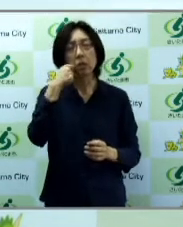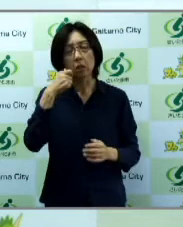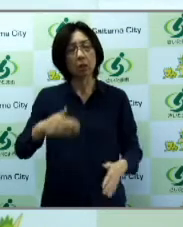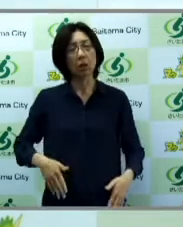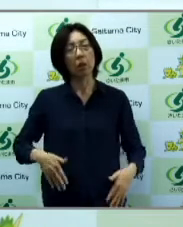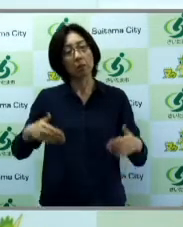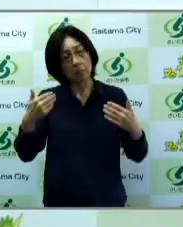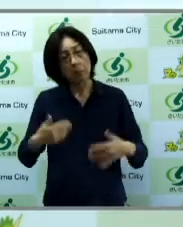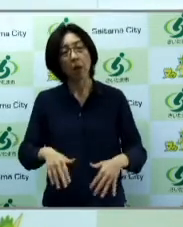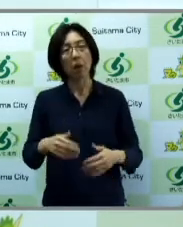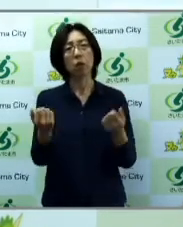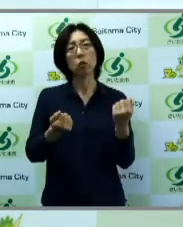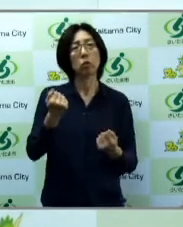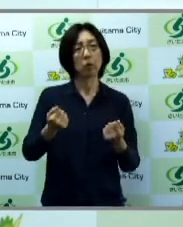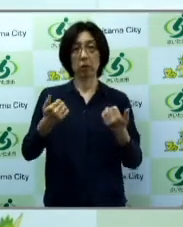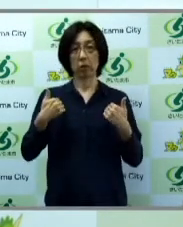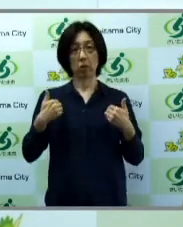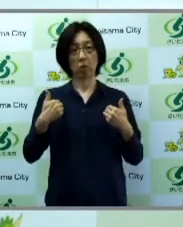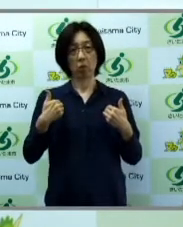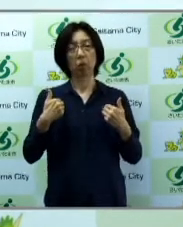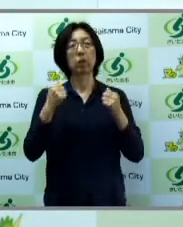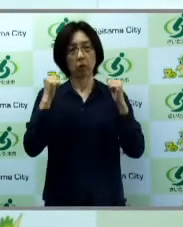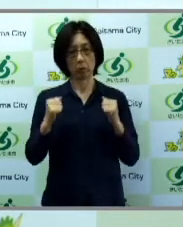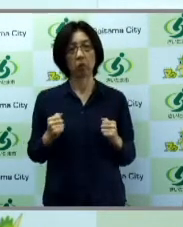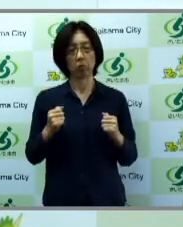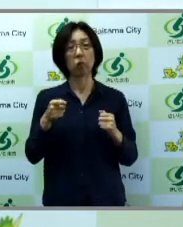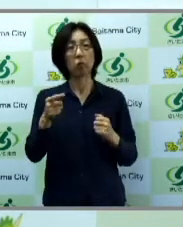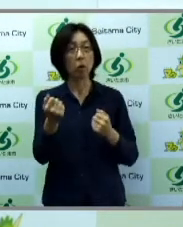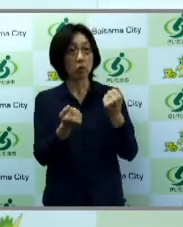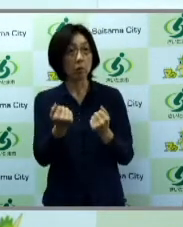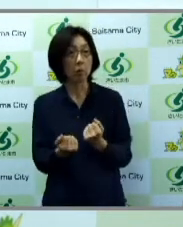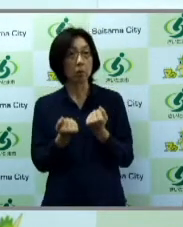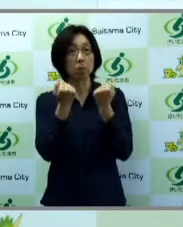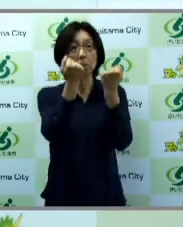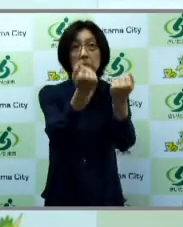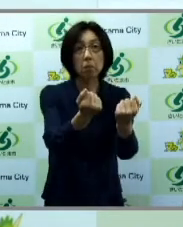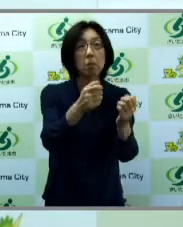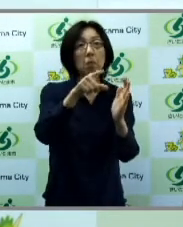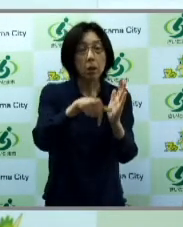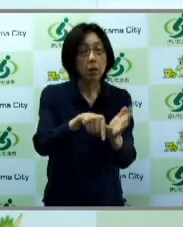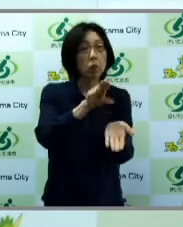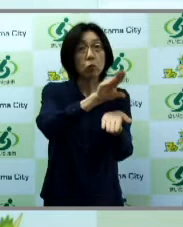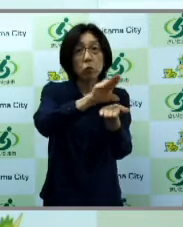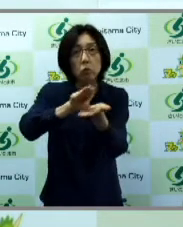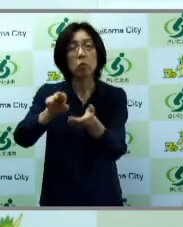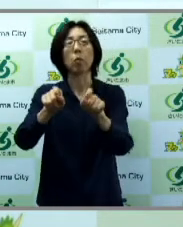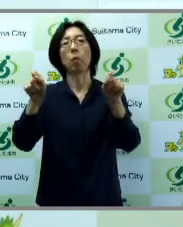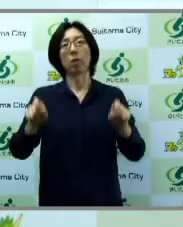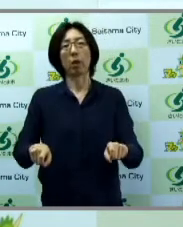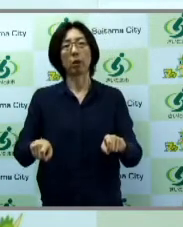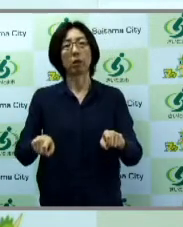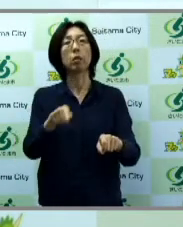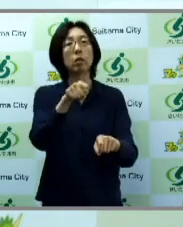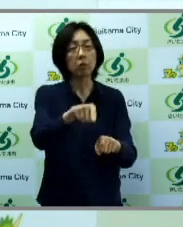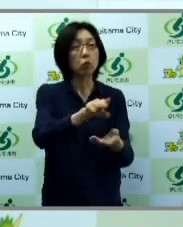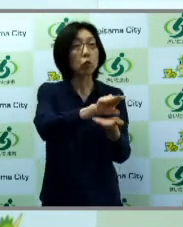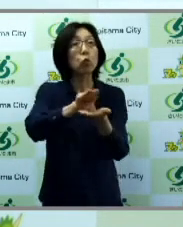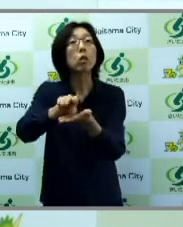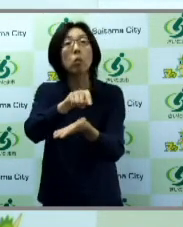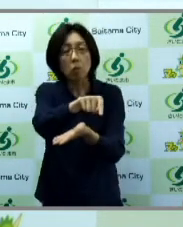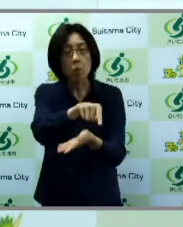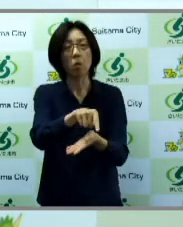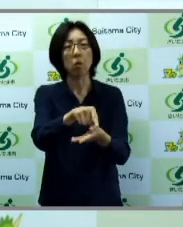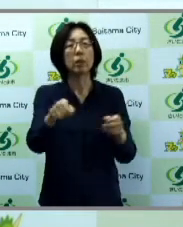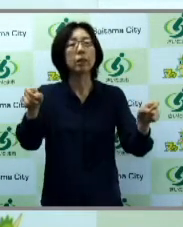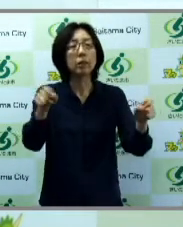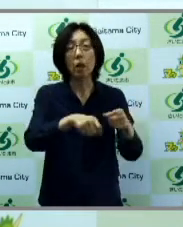を開放いただく協定を締結しておりますが、さらに実効性のある協定とするために運用方法についても協議を進めているところ